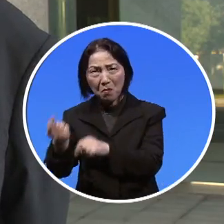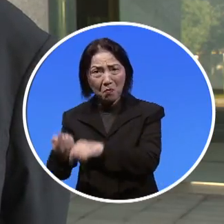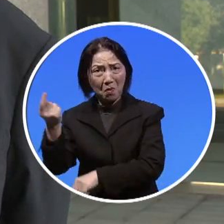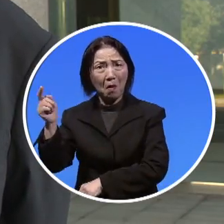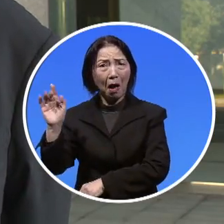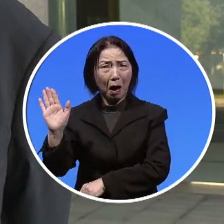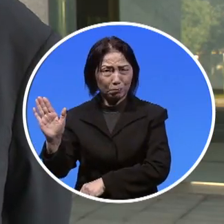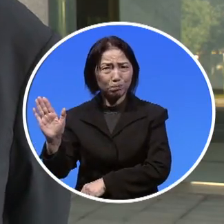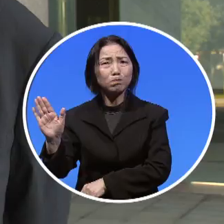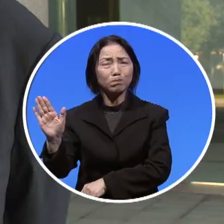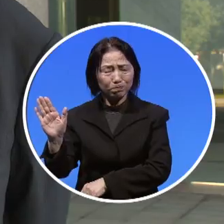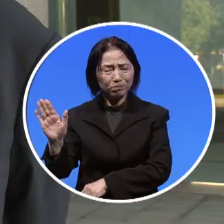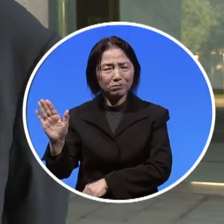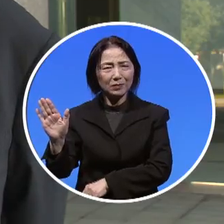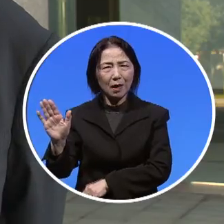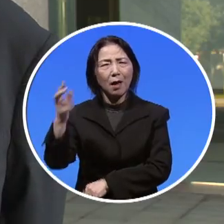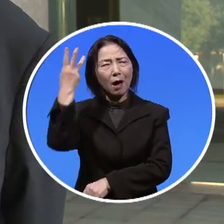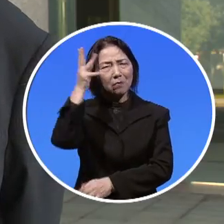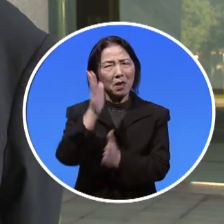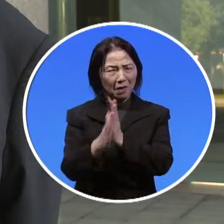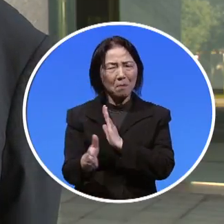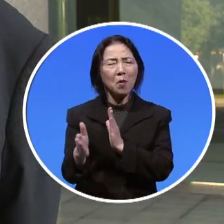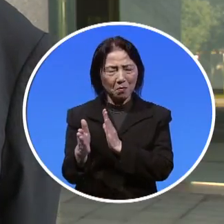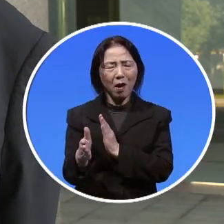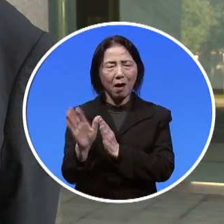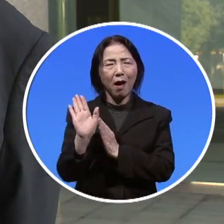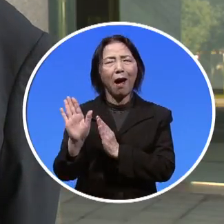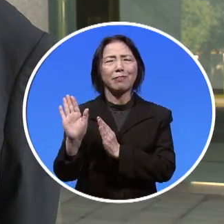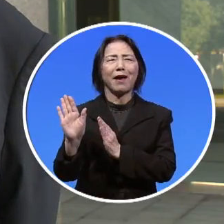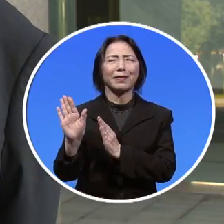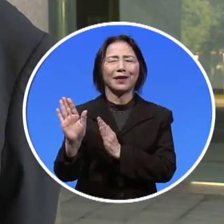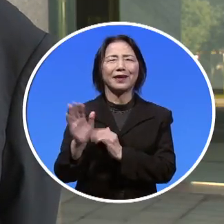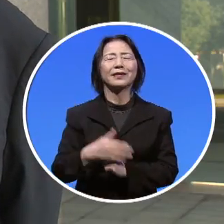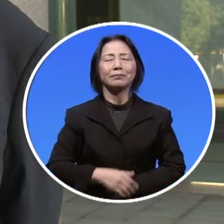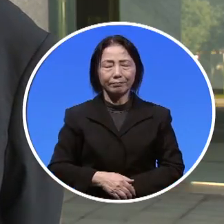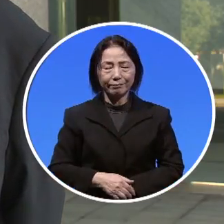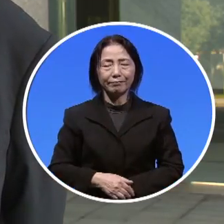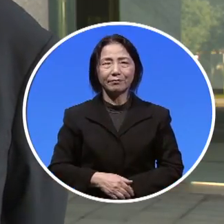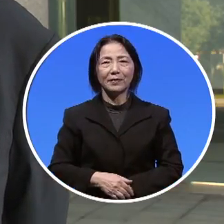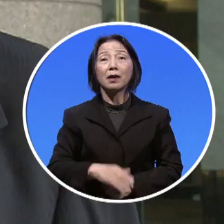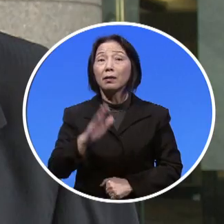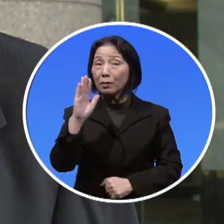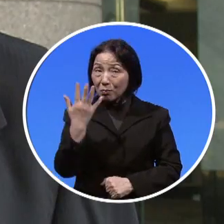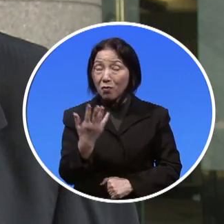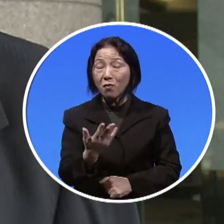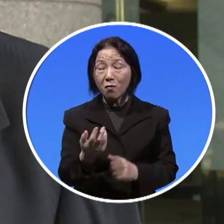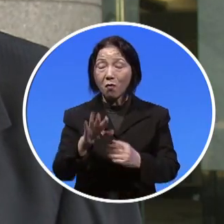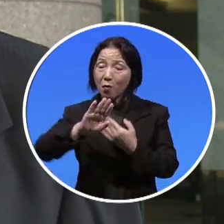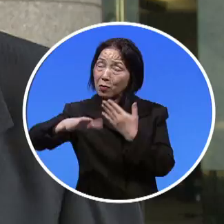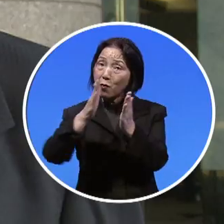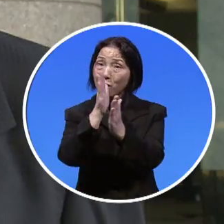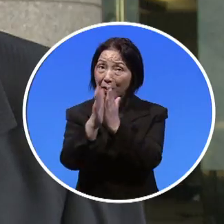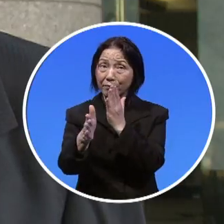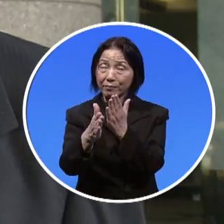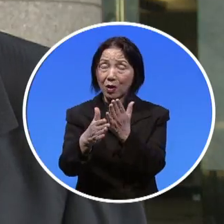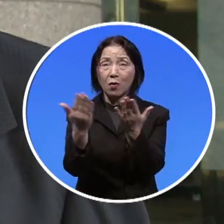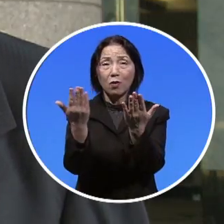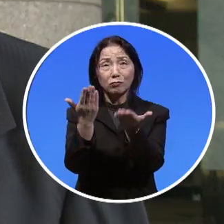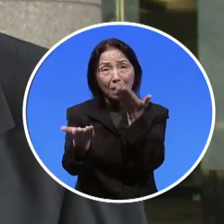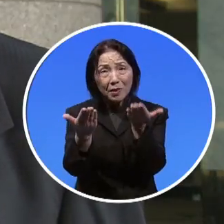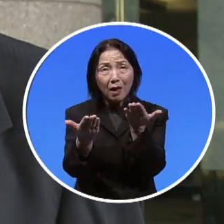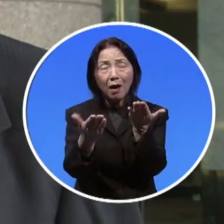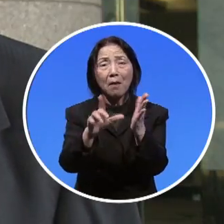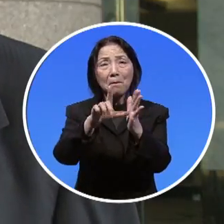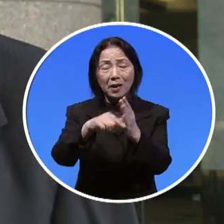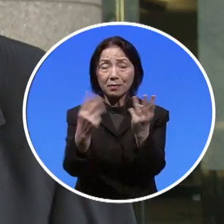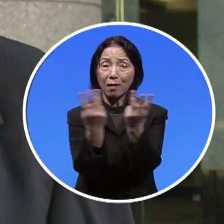高広がっていって様シャルマ県も例外ではなかったんですけどでもほかの地域に